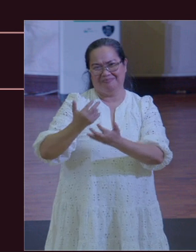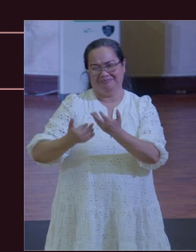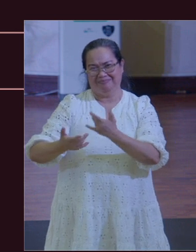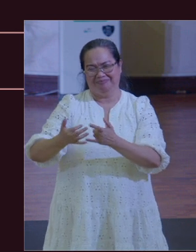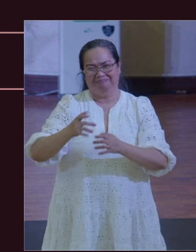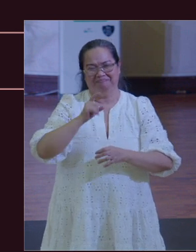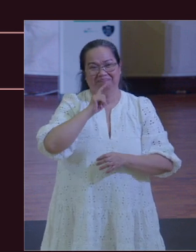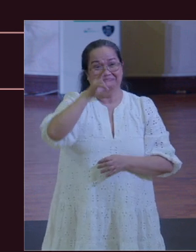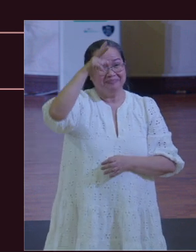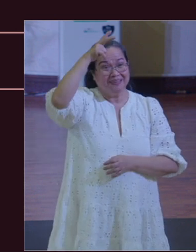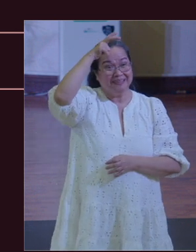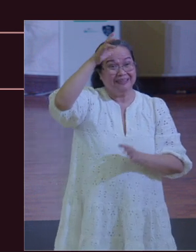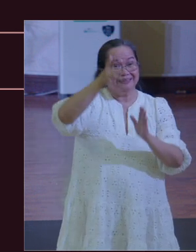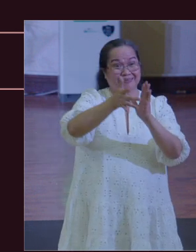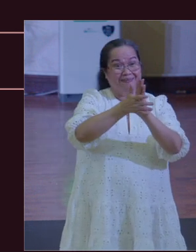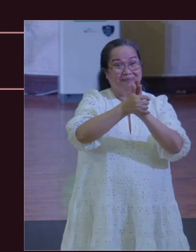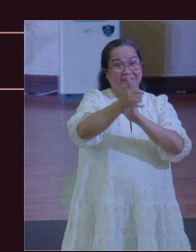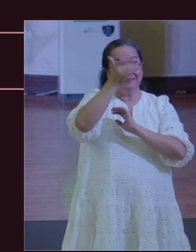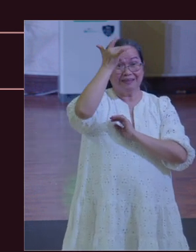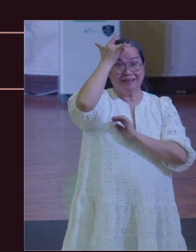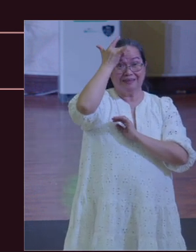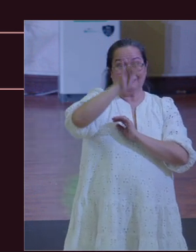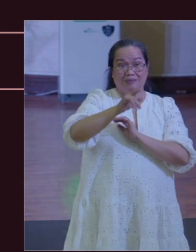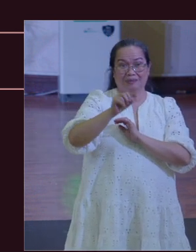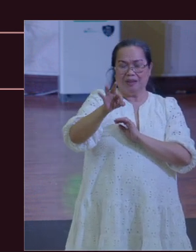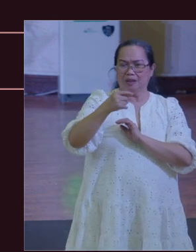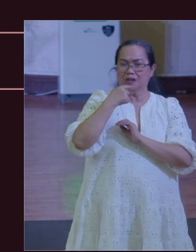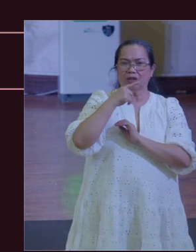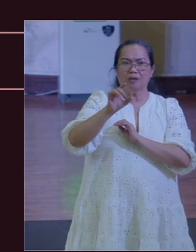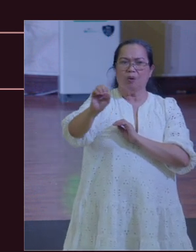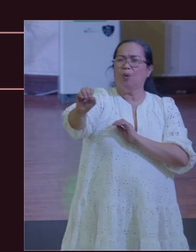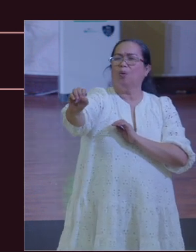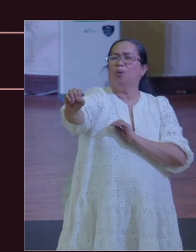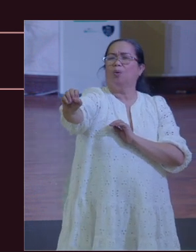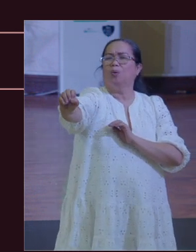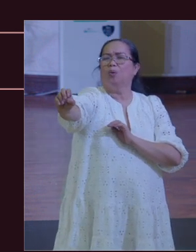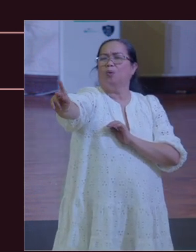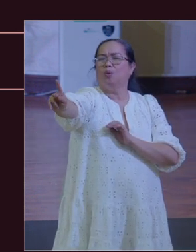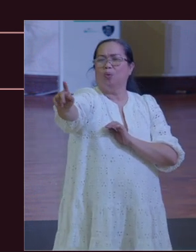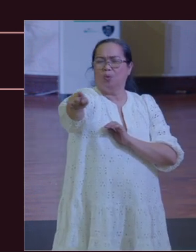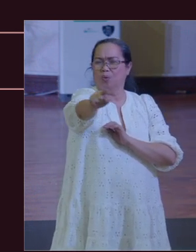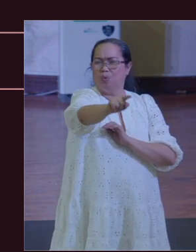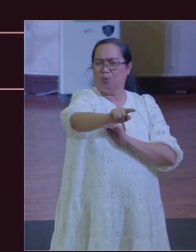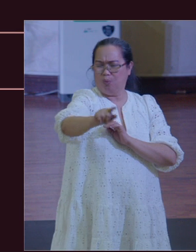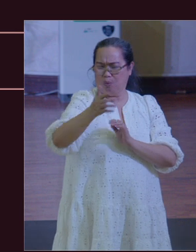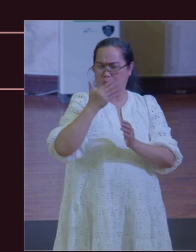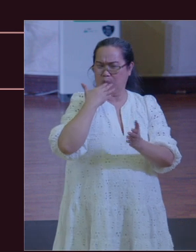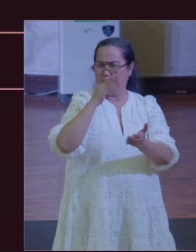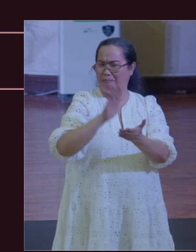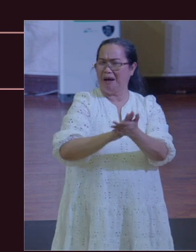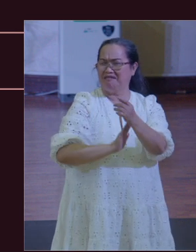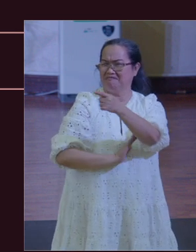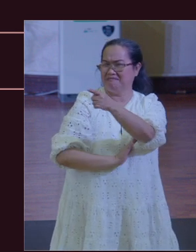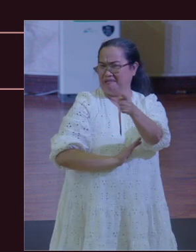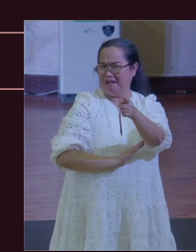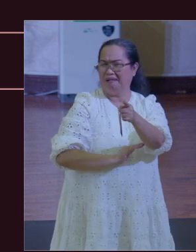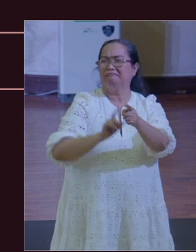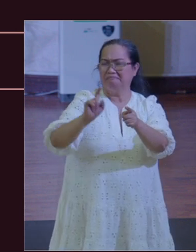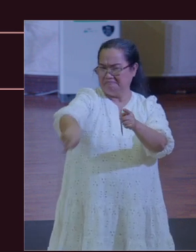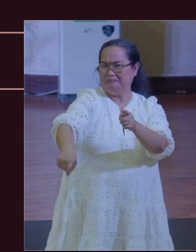Ganon si Taning, napaka-utak niya. Sasabihin niya, okay lang. Pag ginawa mo, bad ka.